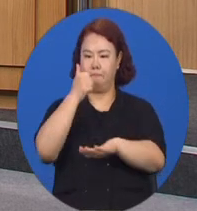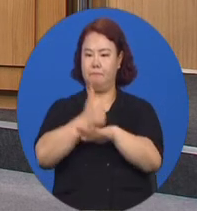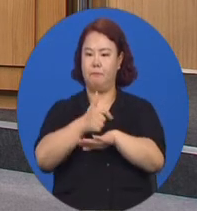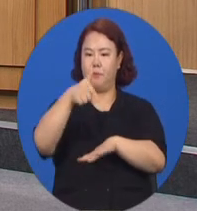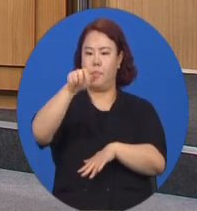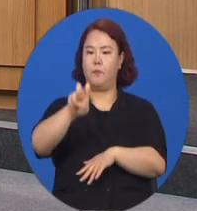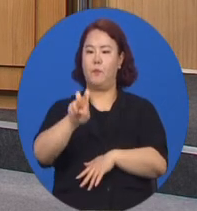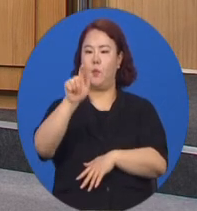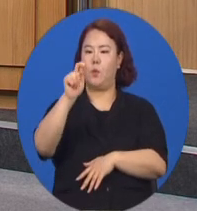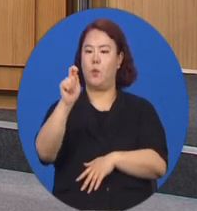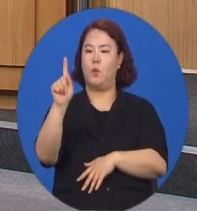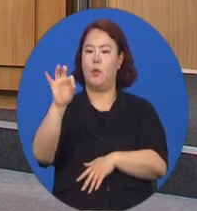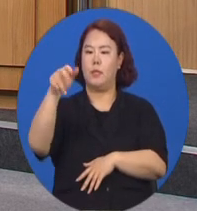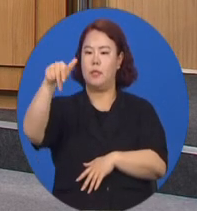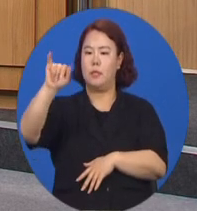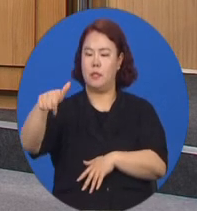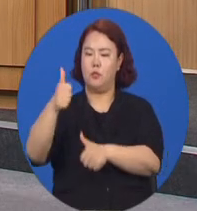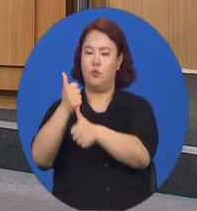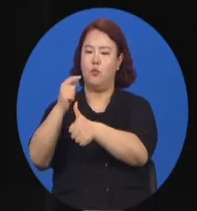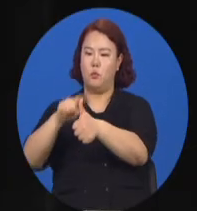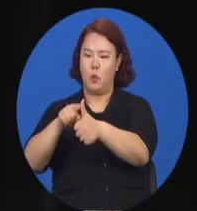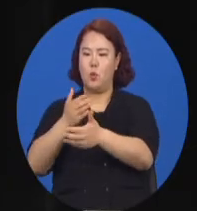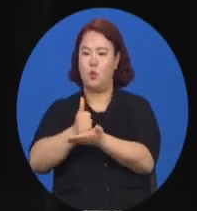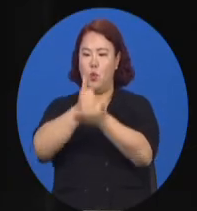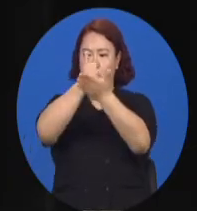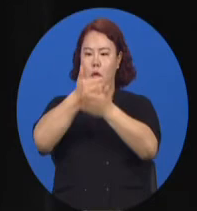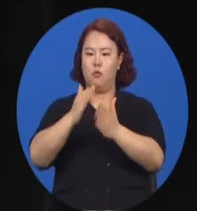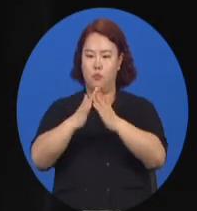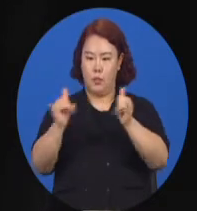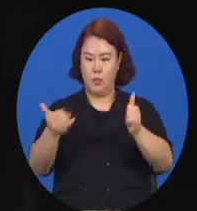김광직 후보의 차례입니다. 존경하는 국민